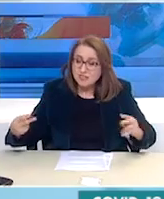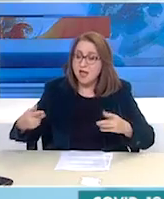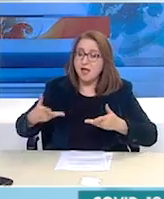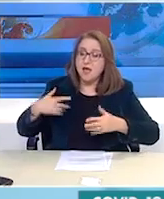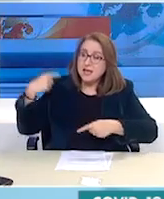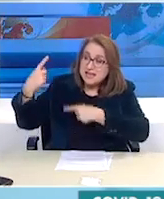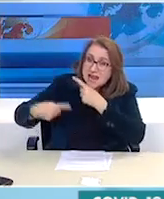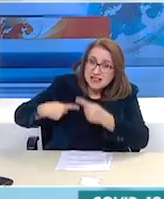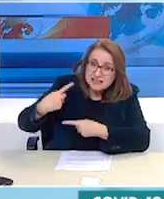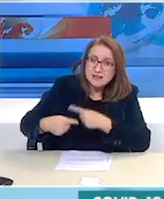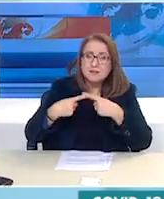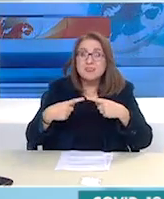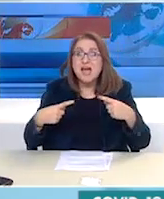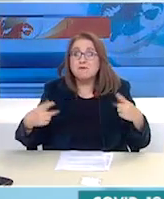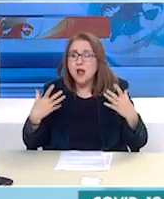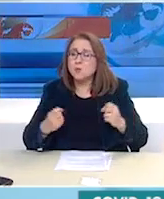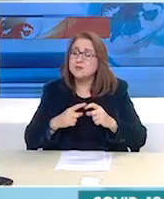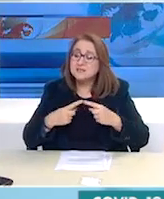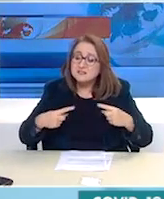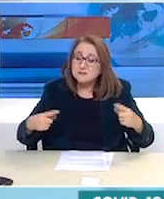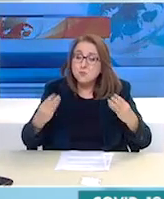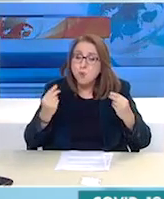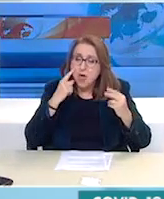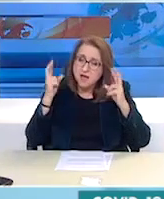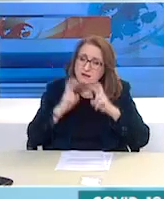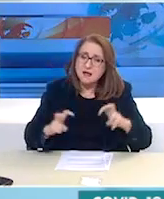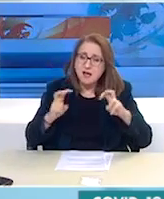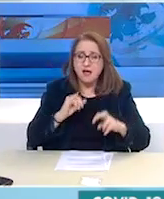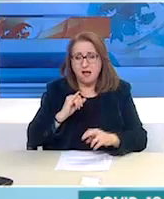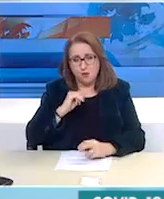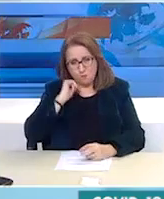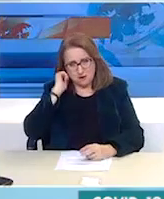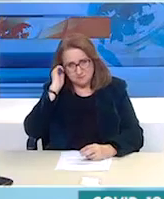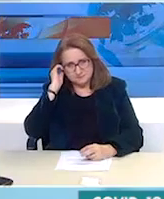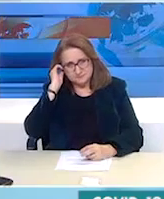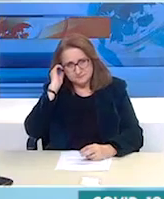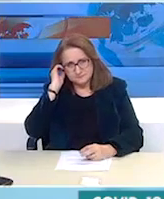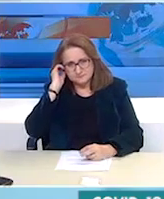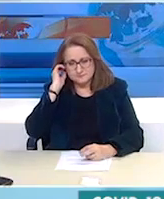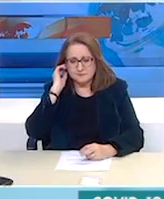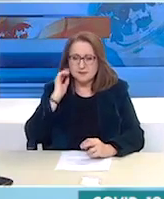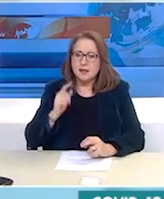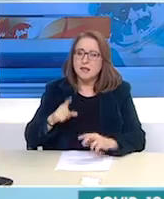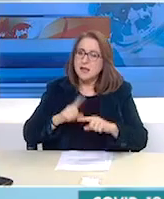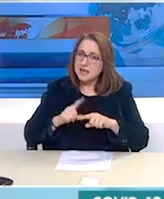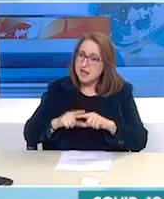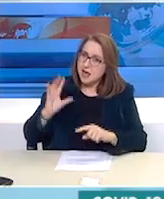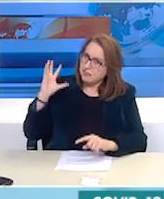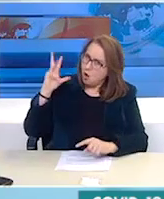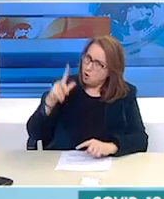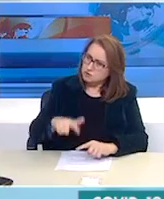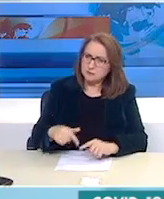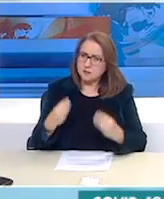Ο κ. Ξηδόπουλος από το ζούγκλα.gr. Κύριε καθηγητά, η Ελλάδα τα έχει πάει καλά μέχρι σήμερα στον αγώνα κατά του κορονοϊού, ωστόσο